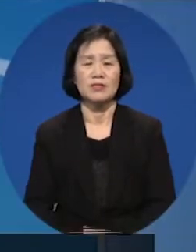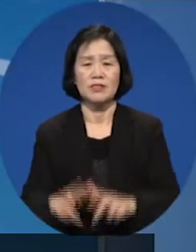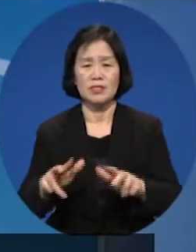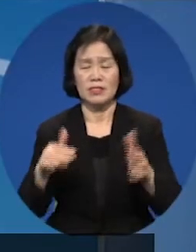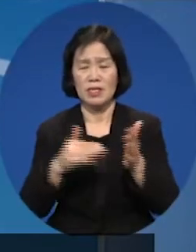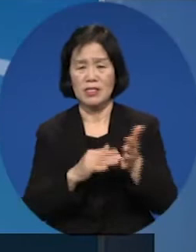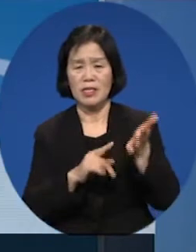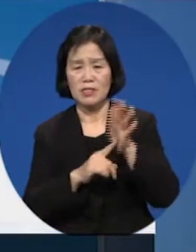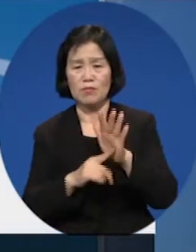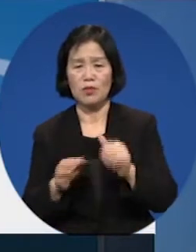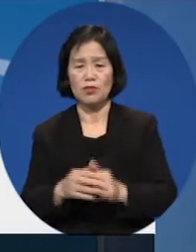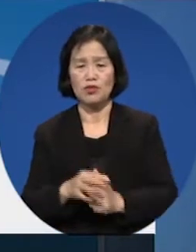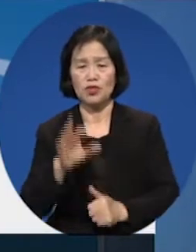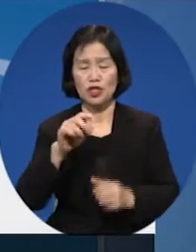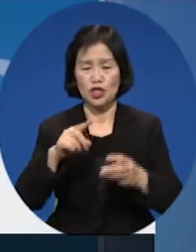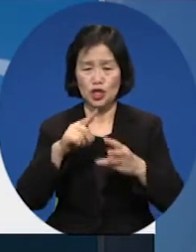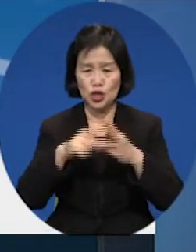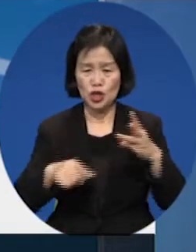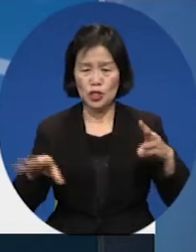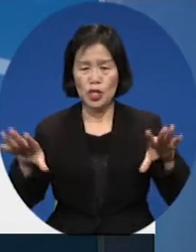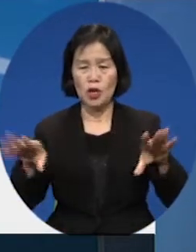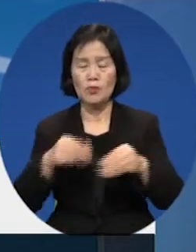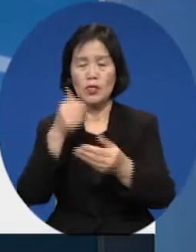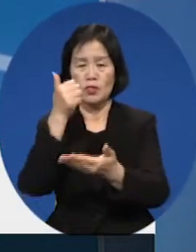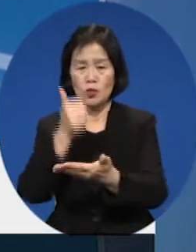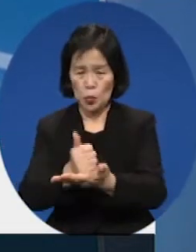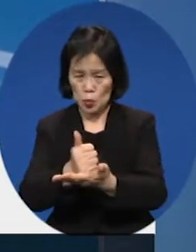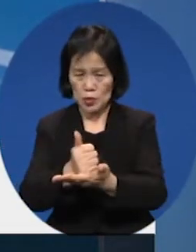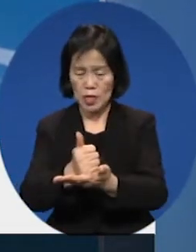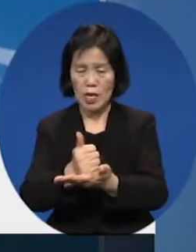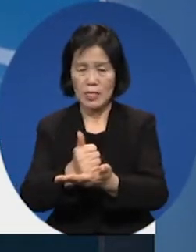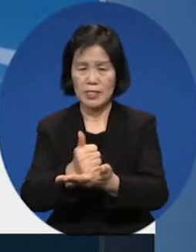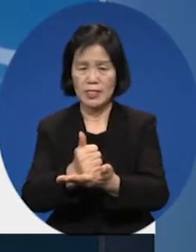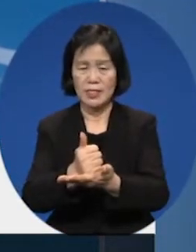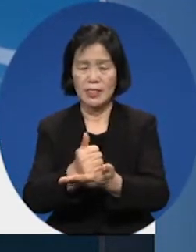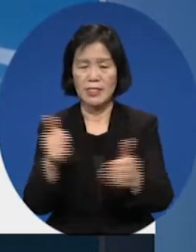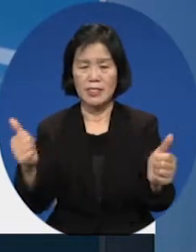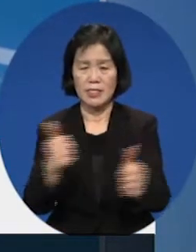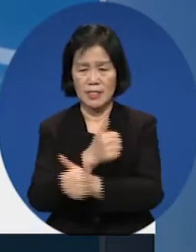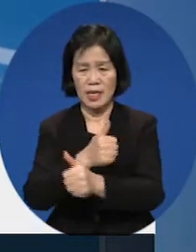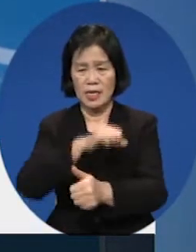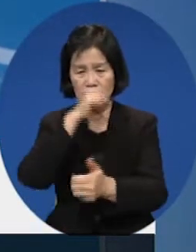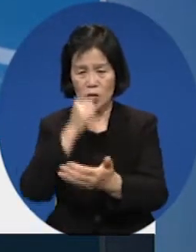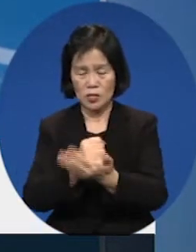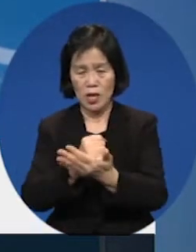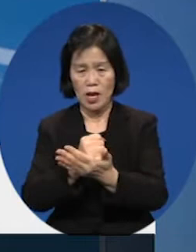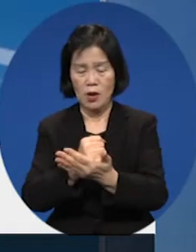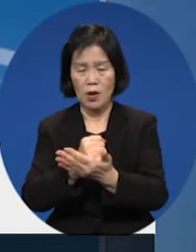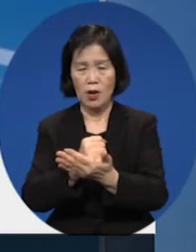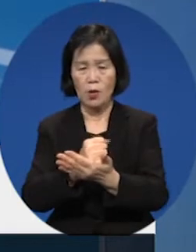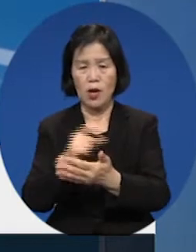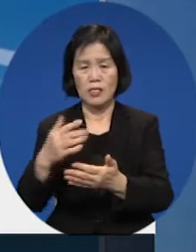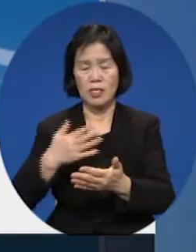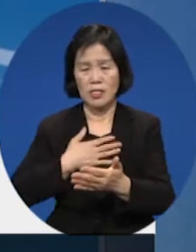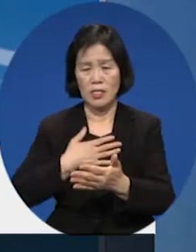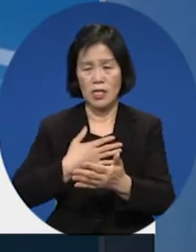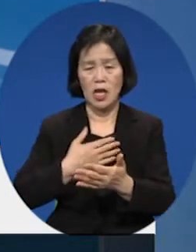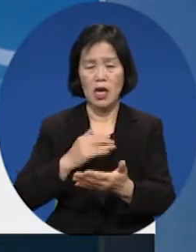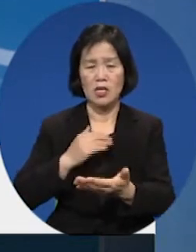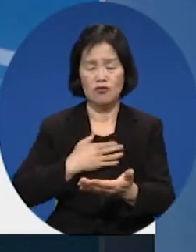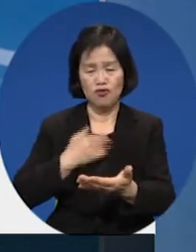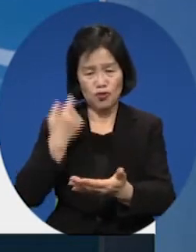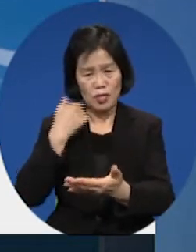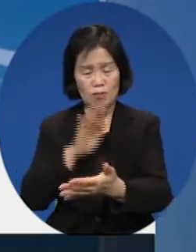알려진 바로는 그렇습니다 음성 10 검찰총장의 경우에는 아 인사 정상화를 바랬다 그래요 그 자신과 손발을 맞춰 가면서